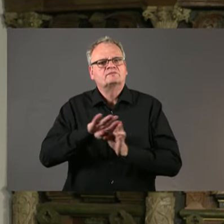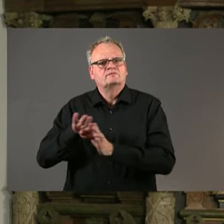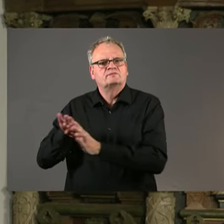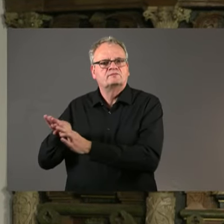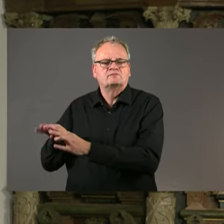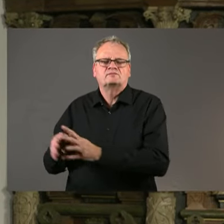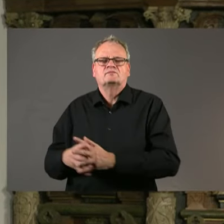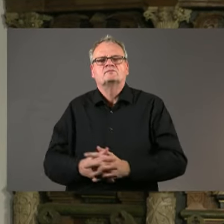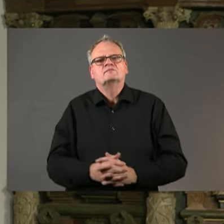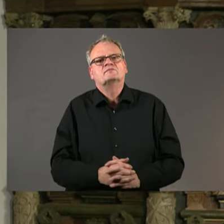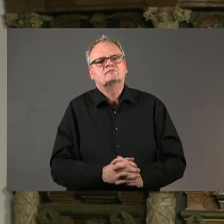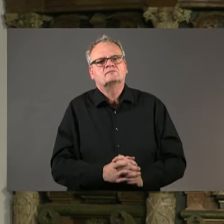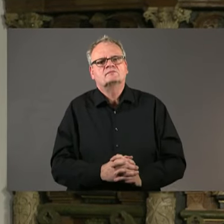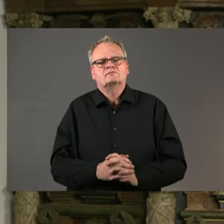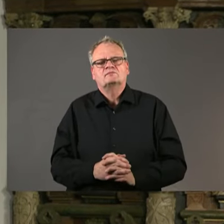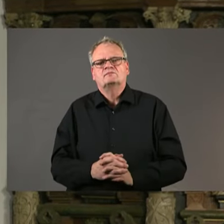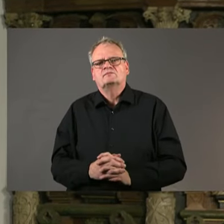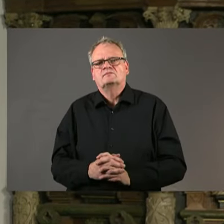Und wir beten mit Sigrun: